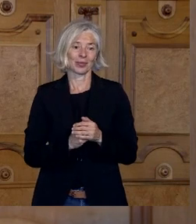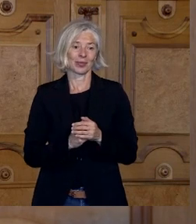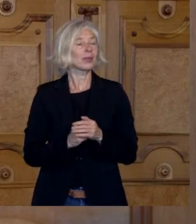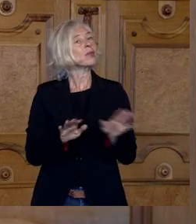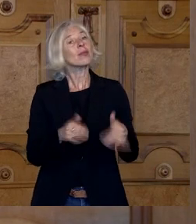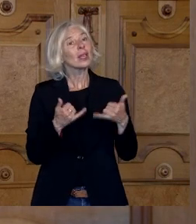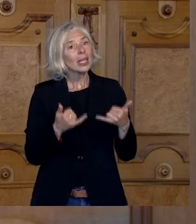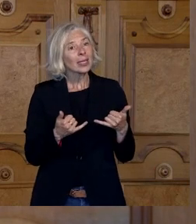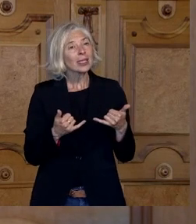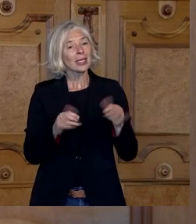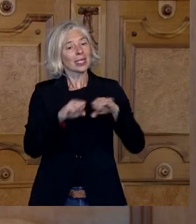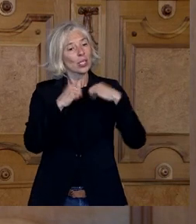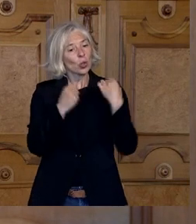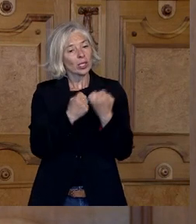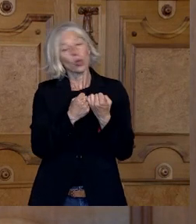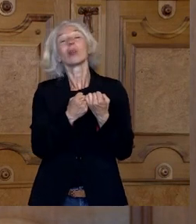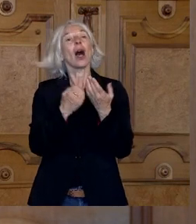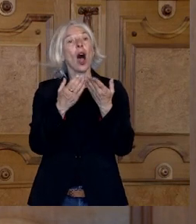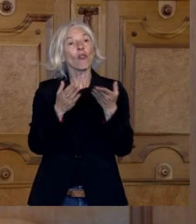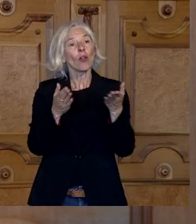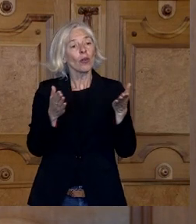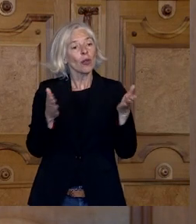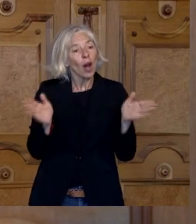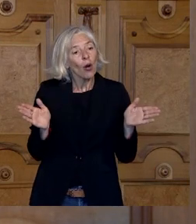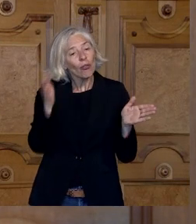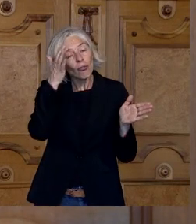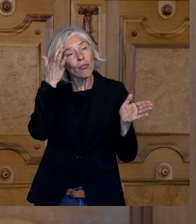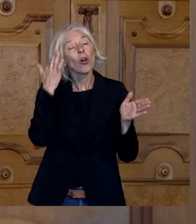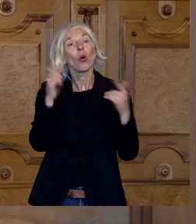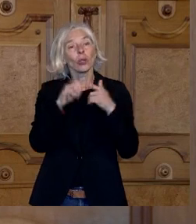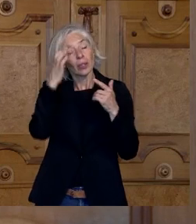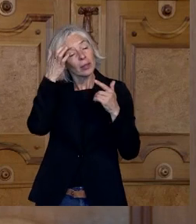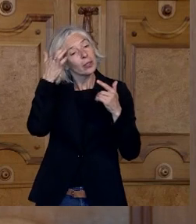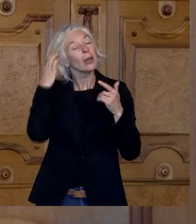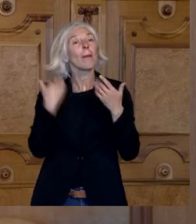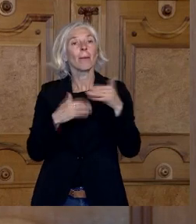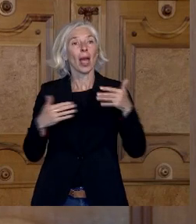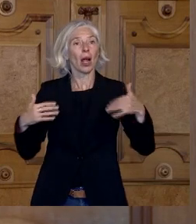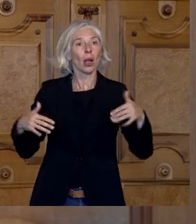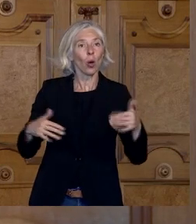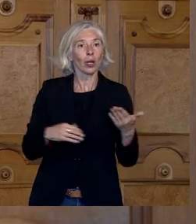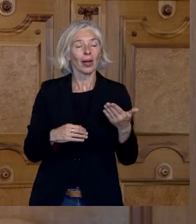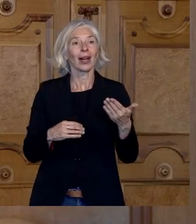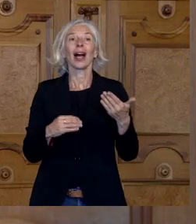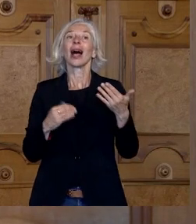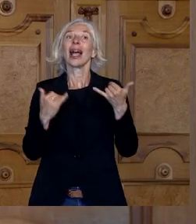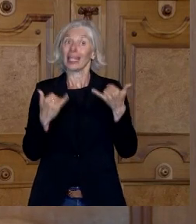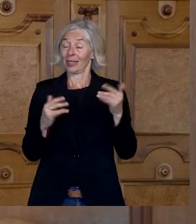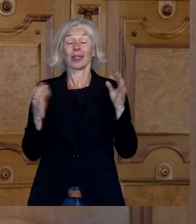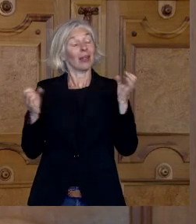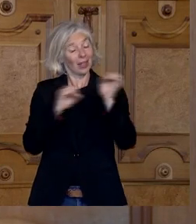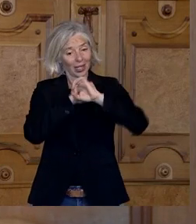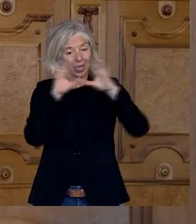mit verschiedenen Maßnahmen, die wir jetzt für den Eigenbetrieb und im großen Teil natürlich auch die anderen